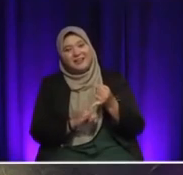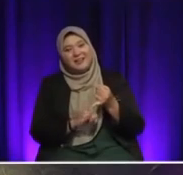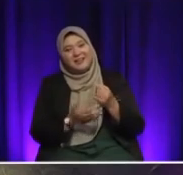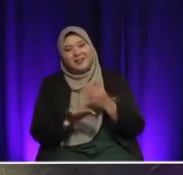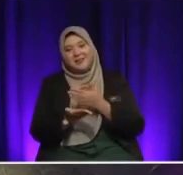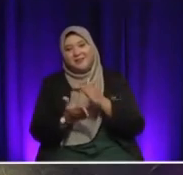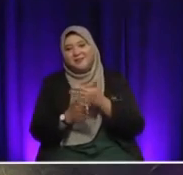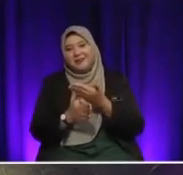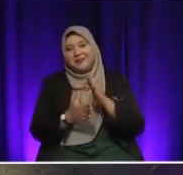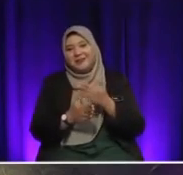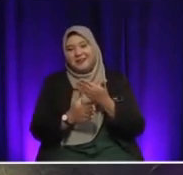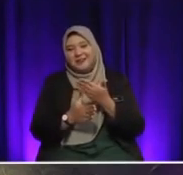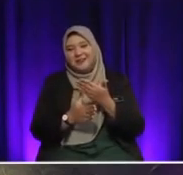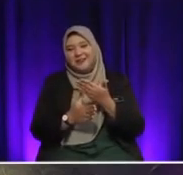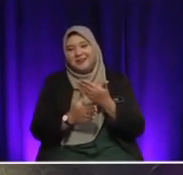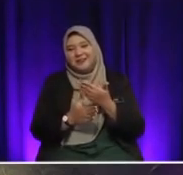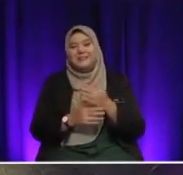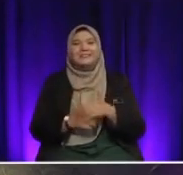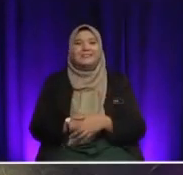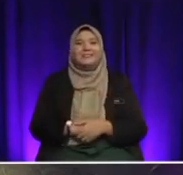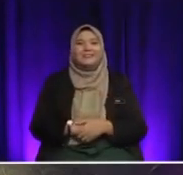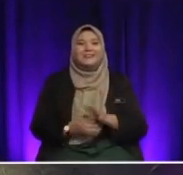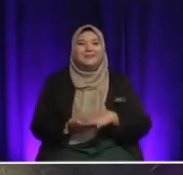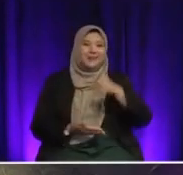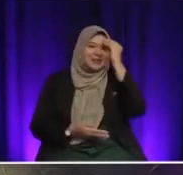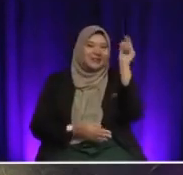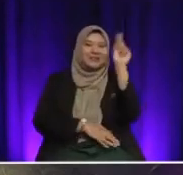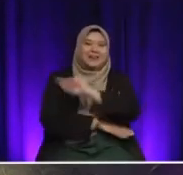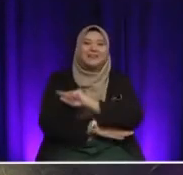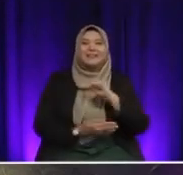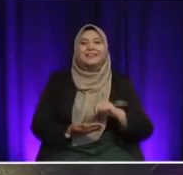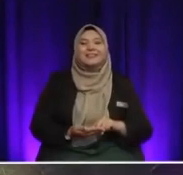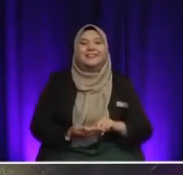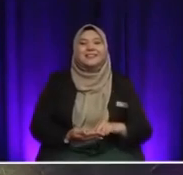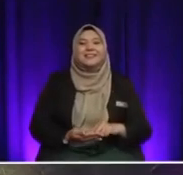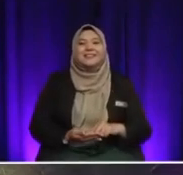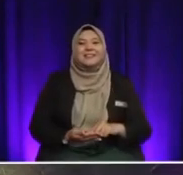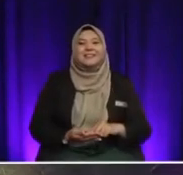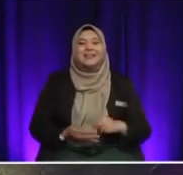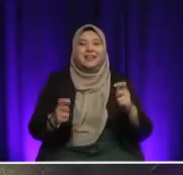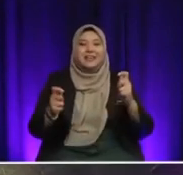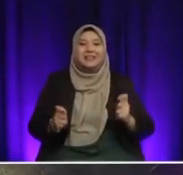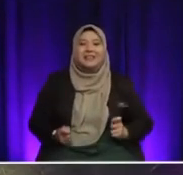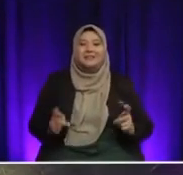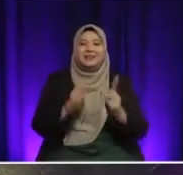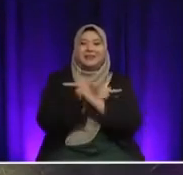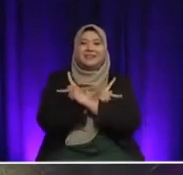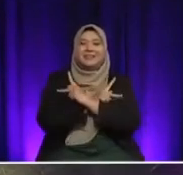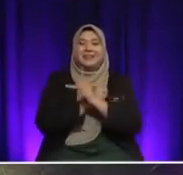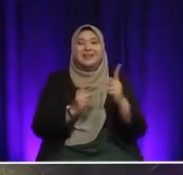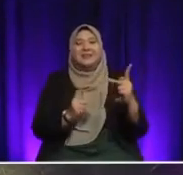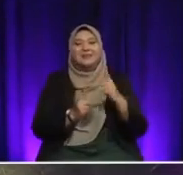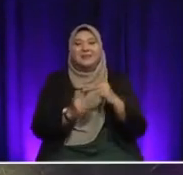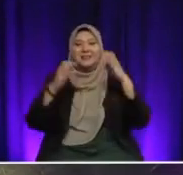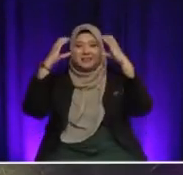hasil ternakan. Saya nak ucapkan terima kasih banyak-banyak kepada Cikgu Nurul Maizah Muhammad daripada SMK Puteri Titi Wangsa. Terima kasih murid-murid